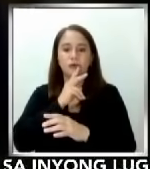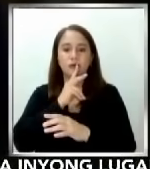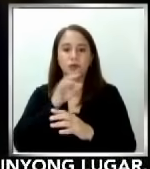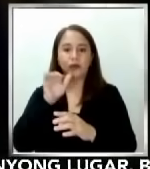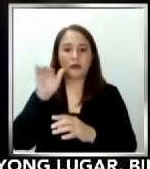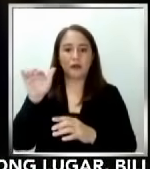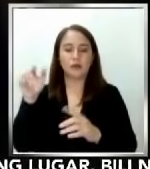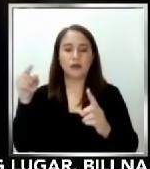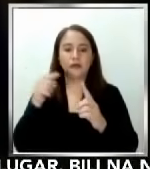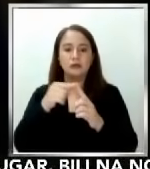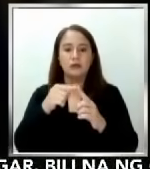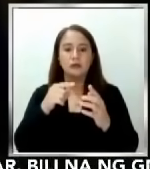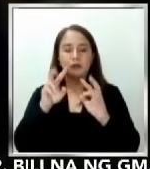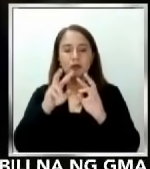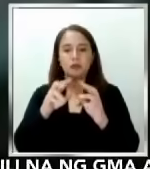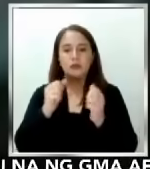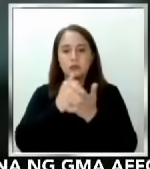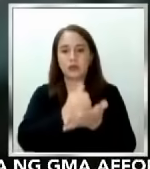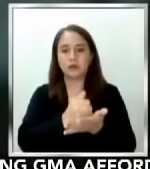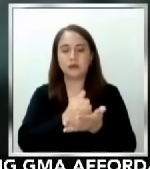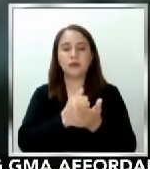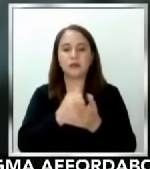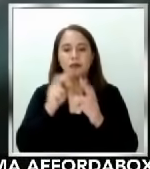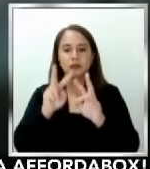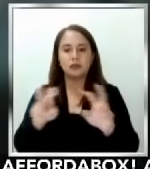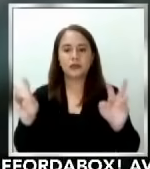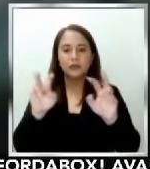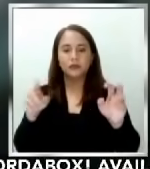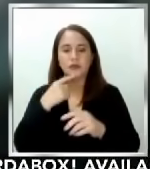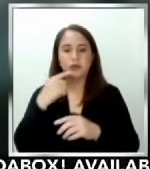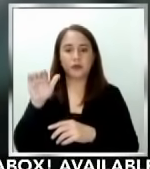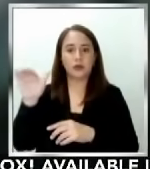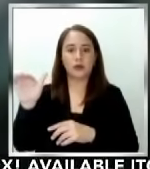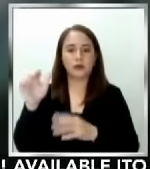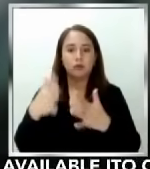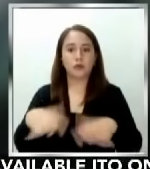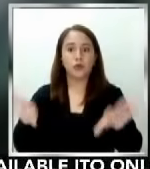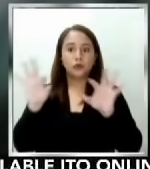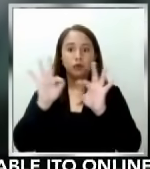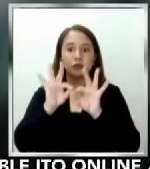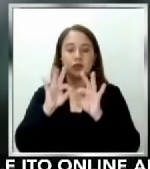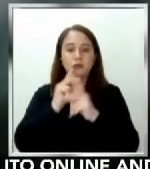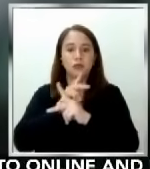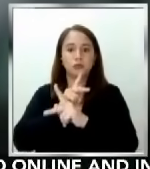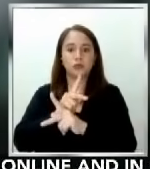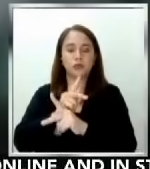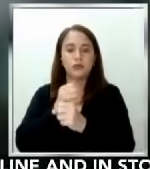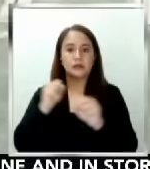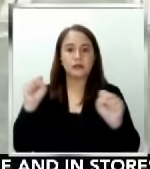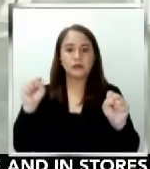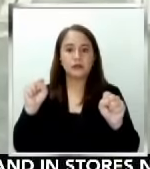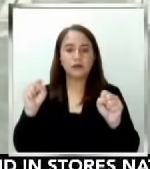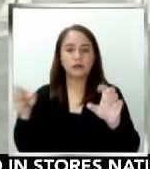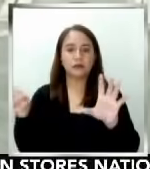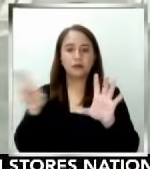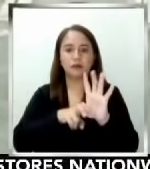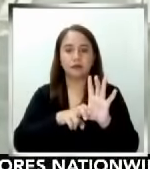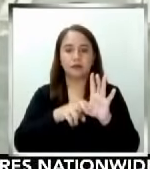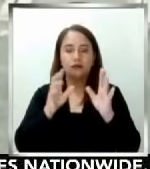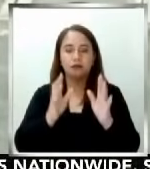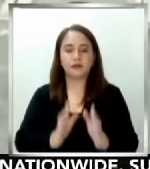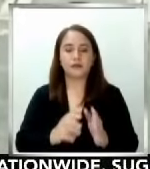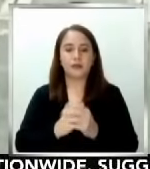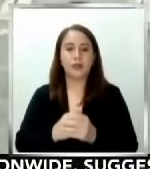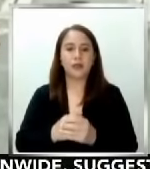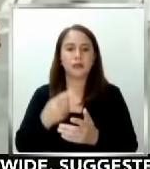silang nakikipagtulungan sa investigasyon. Giit ng Grab, mahalaga sa kanila ang proteksyon at kaligtasan ng mga pasahero. Bagamat sabi ng